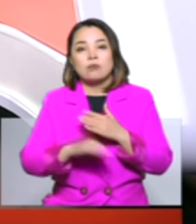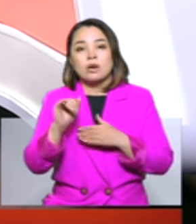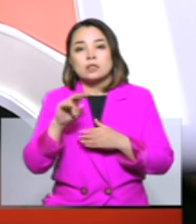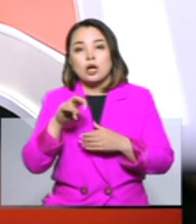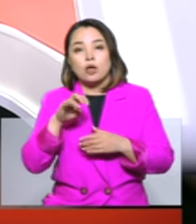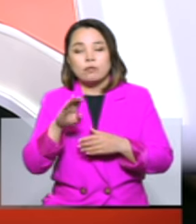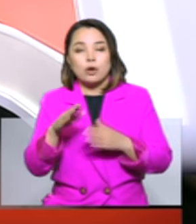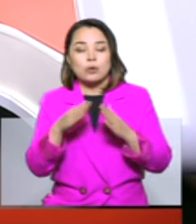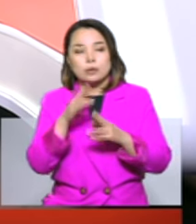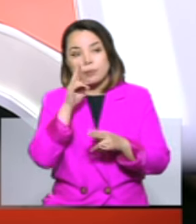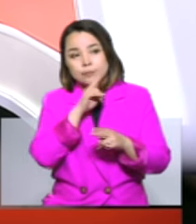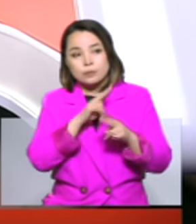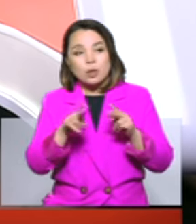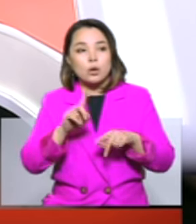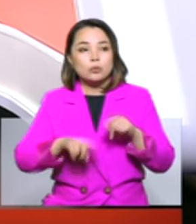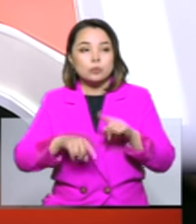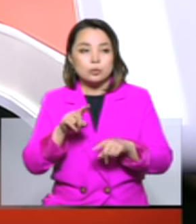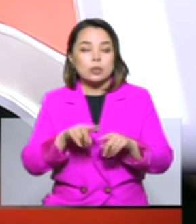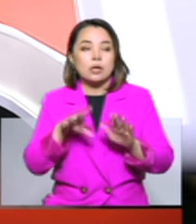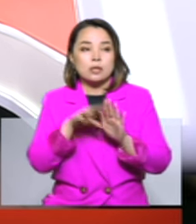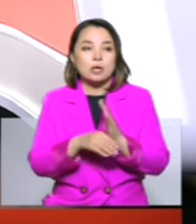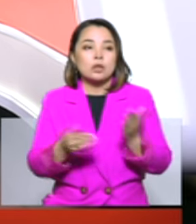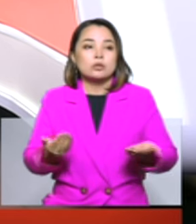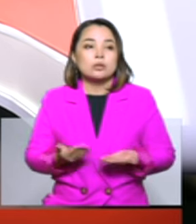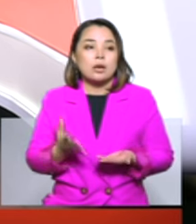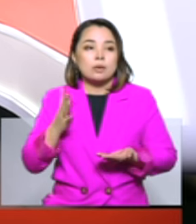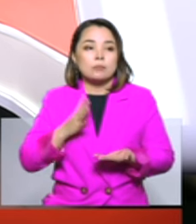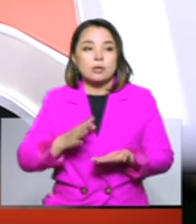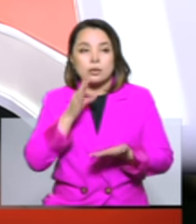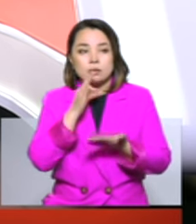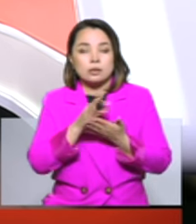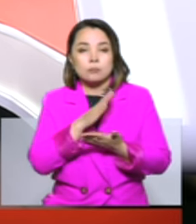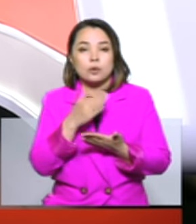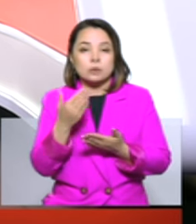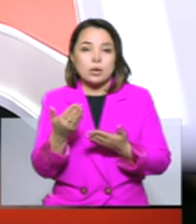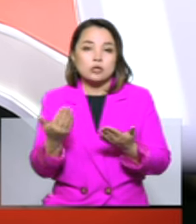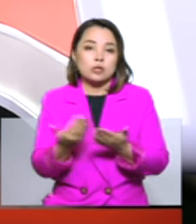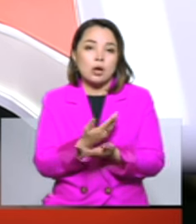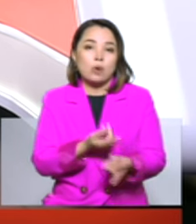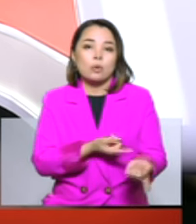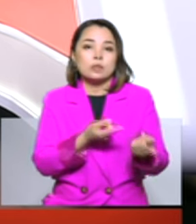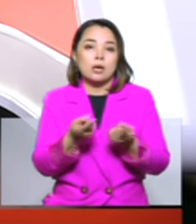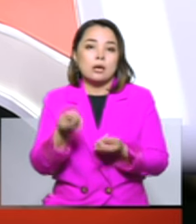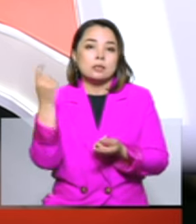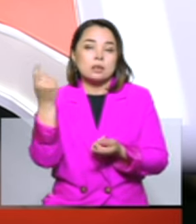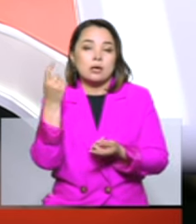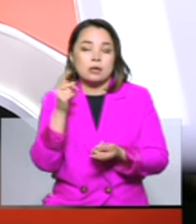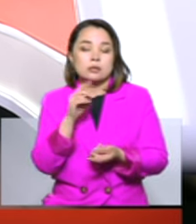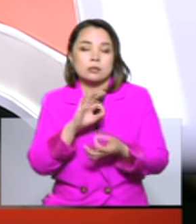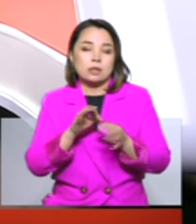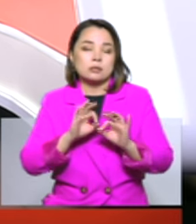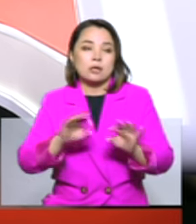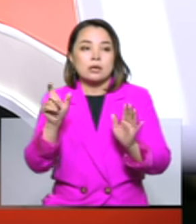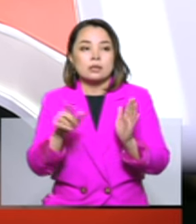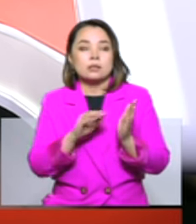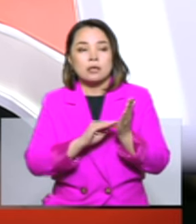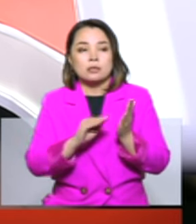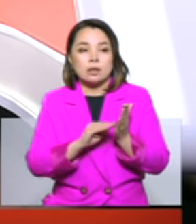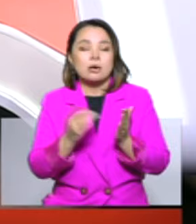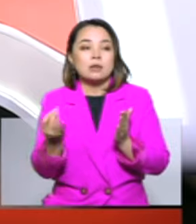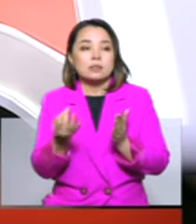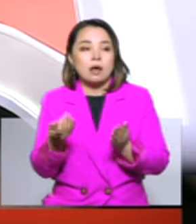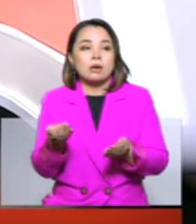Фазыловтар үйінен айырылып туған туыстарының шаңырағын паналауға мәжбүр болған. Жаңа қоныс иелерін әріптесім Эльмира Каленова құттықтап